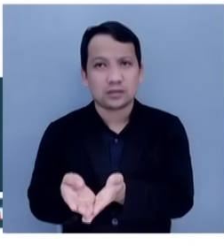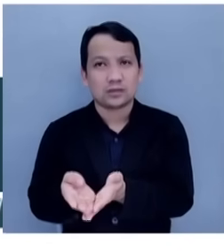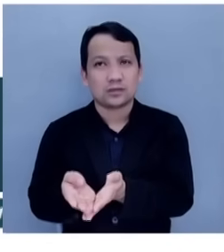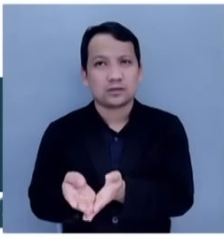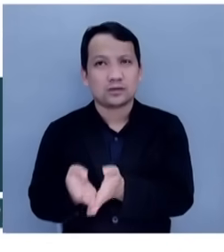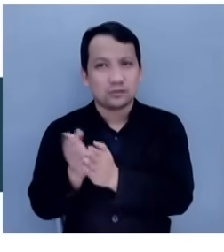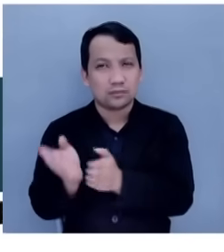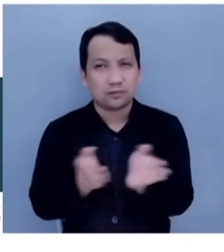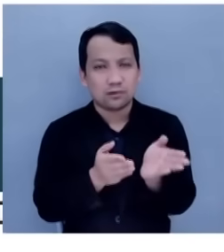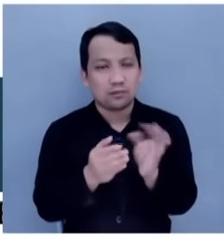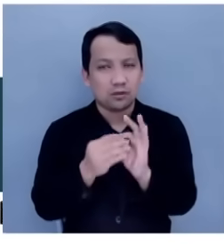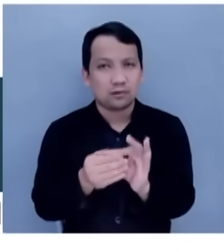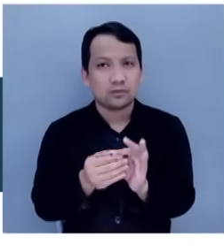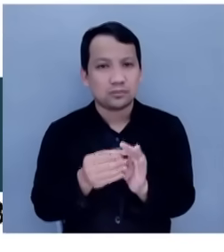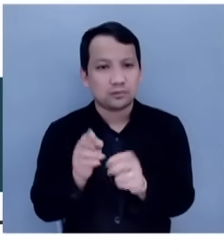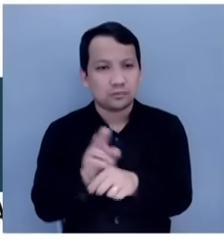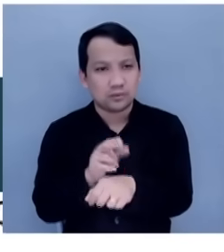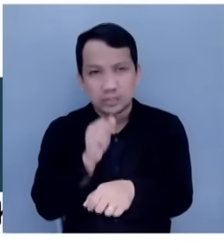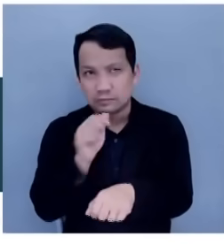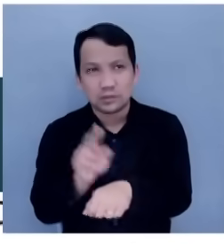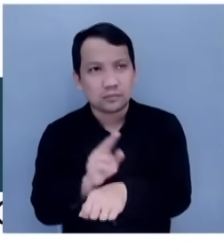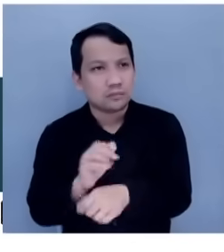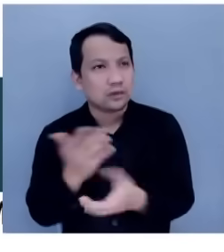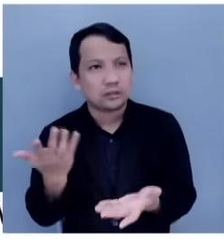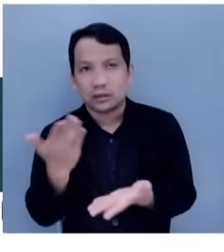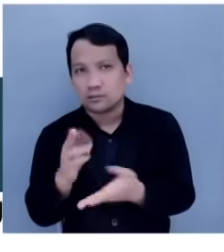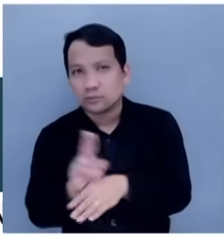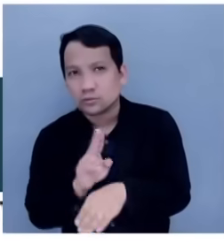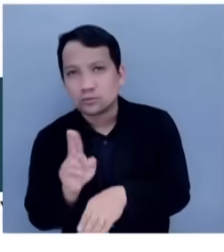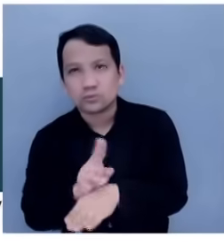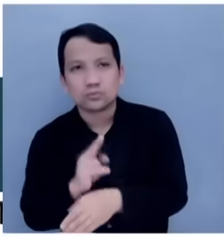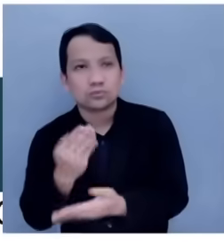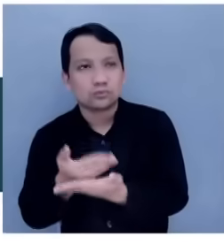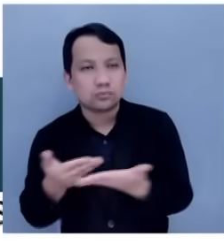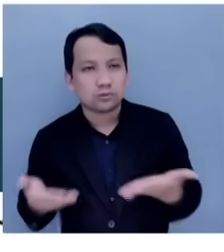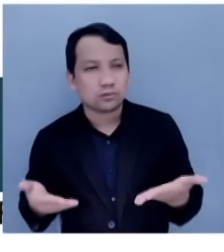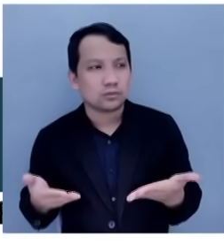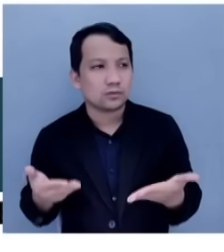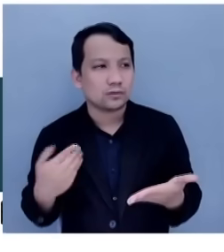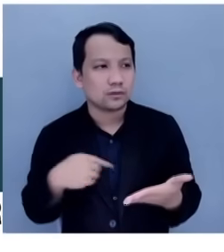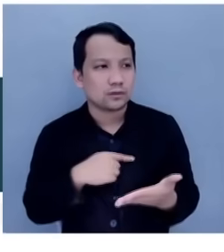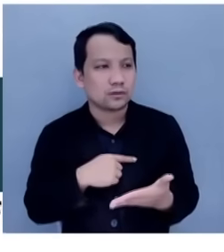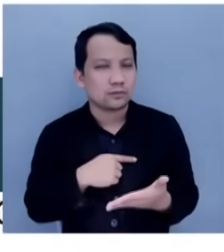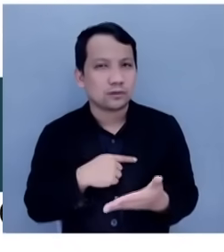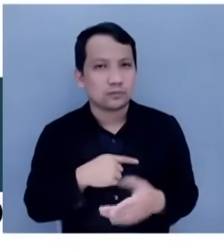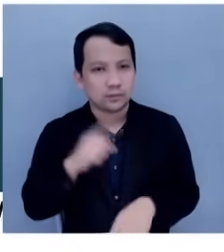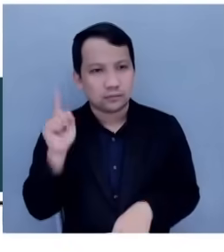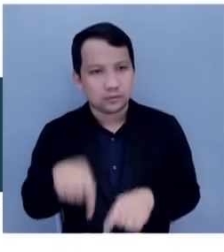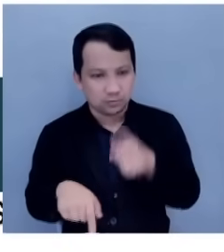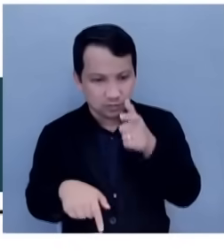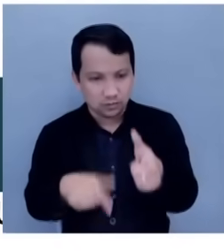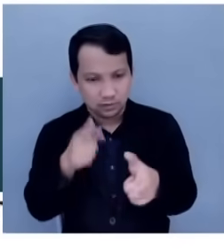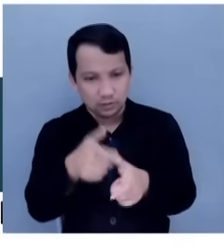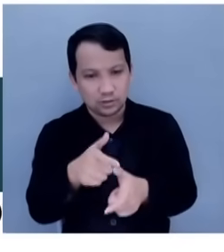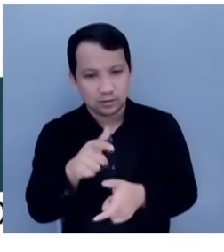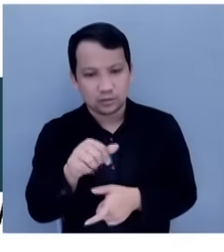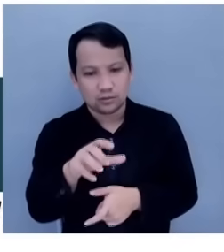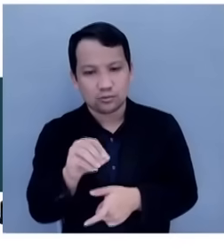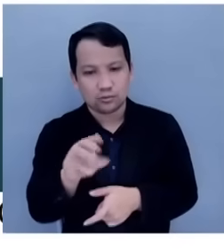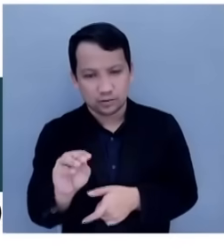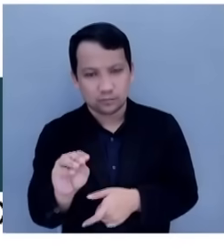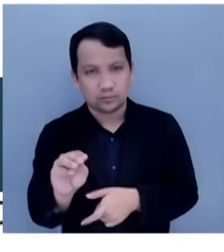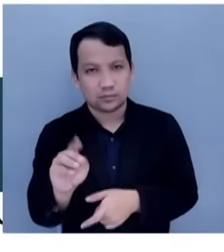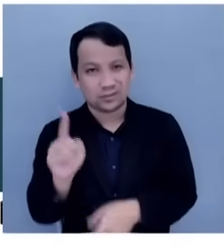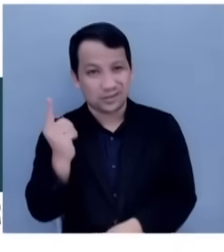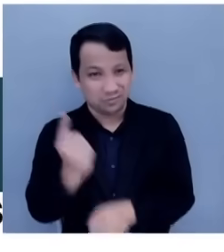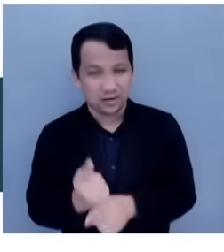maayos ang paggamit, kung saan ginasta ng mga ahensya, itong mga ganito, na hindi natin makikita yan kung walang AOM. Mm-mm.